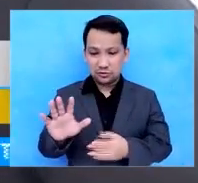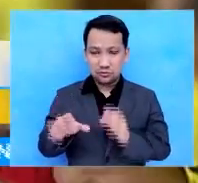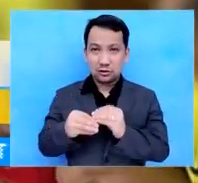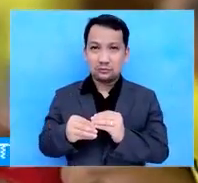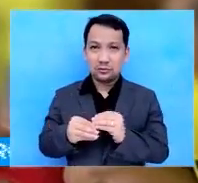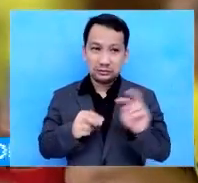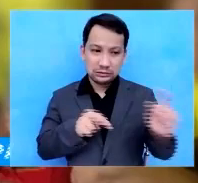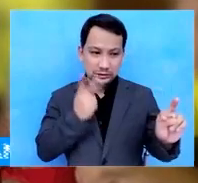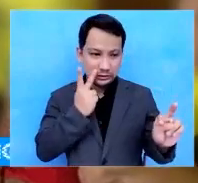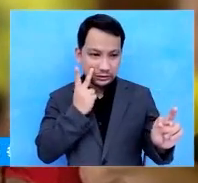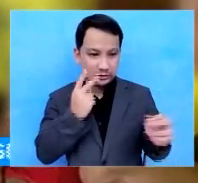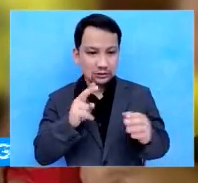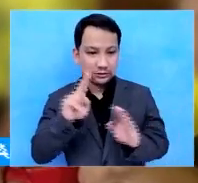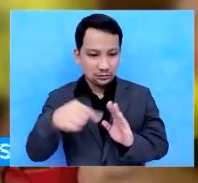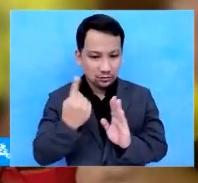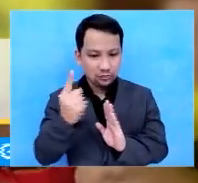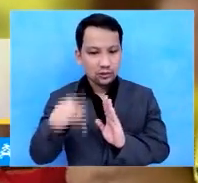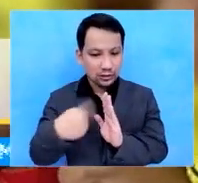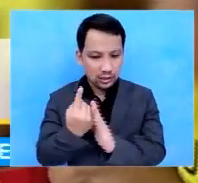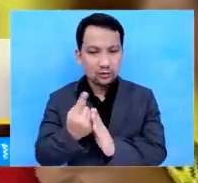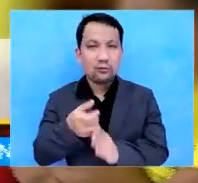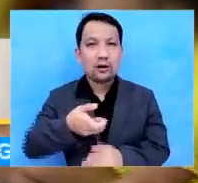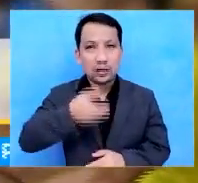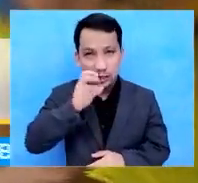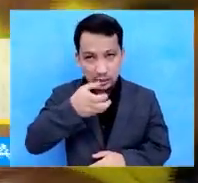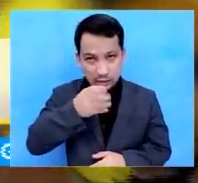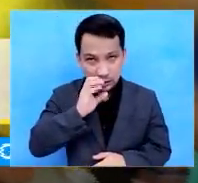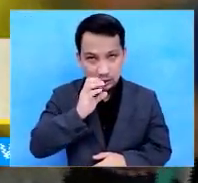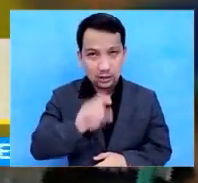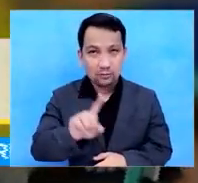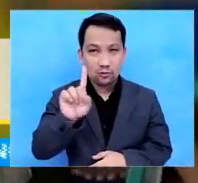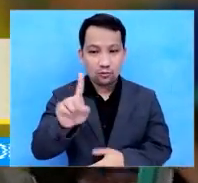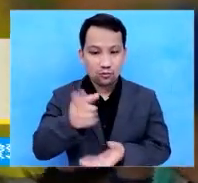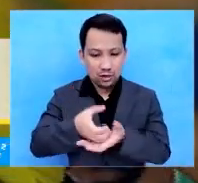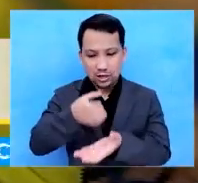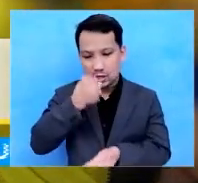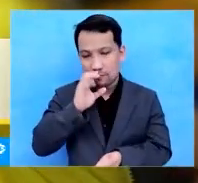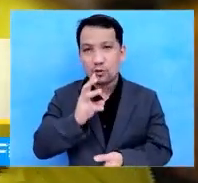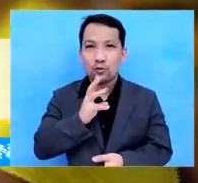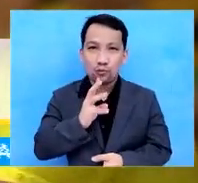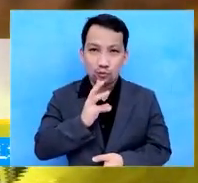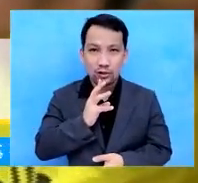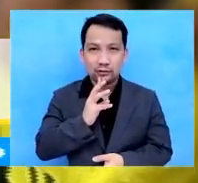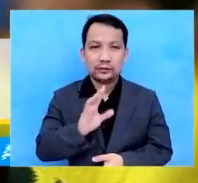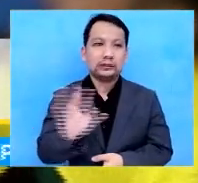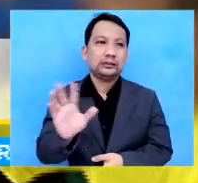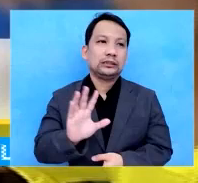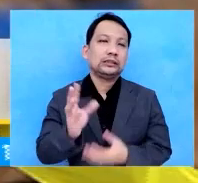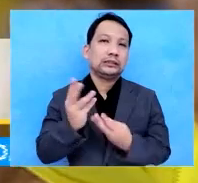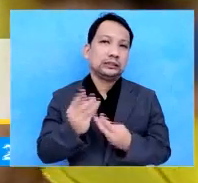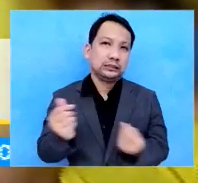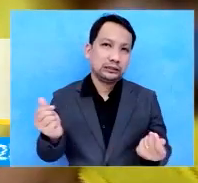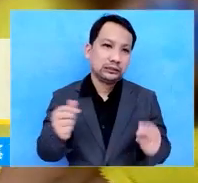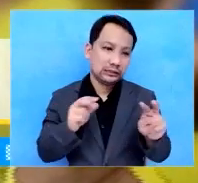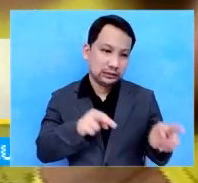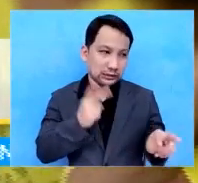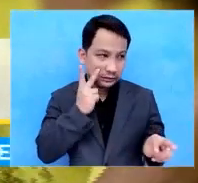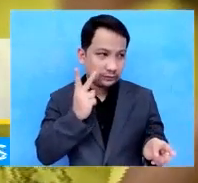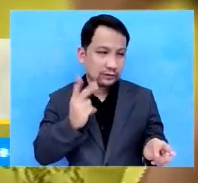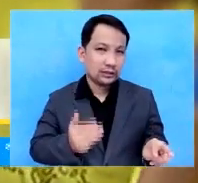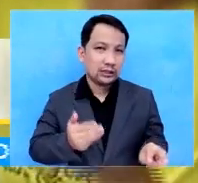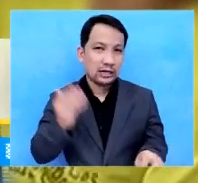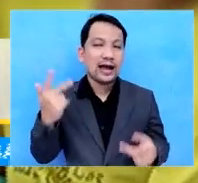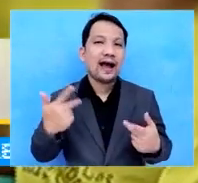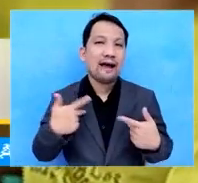to it po na every hour po ay umiinom po sila ng at least 1 glass of water po para at least ma-see to it po natin na hydrated po ang